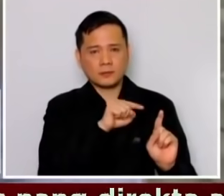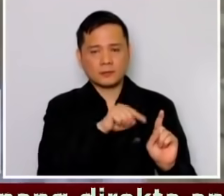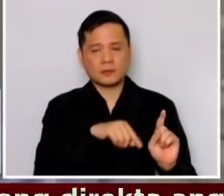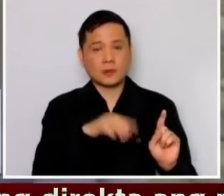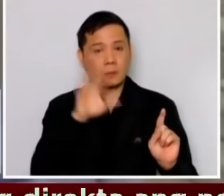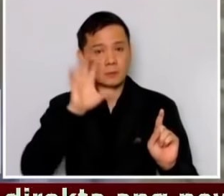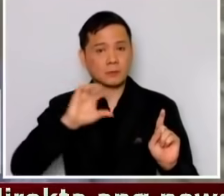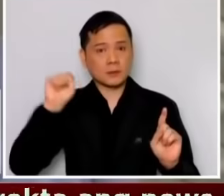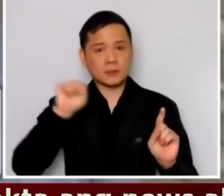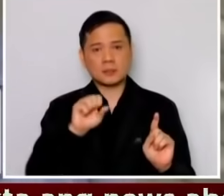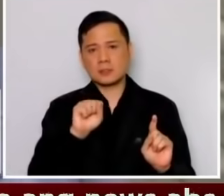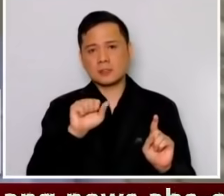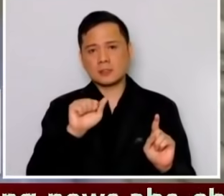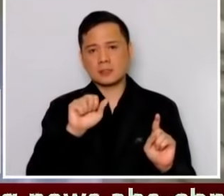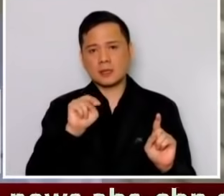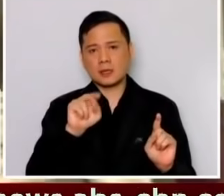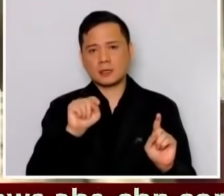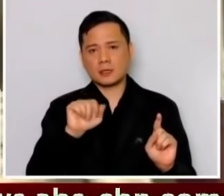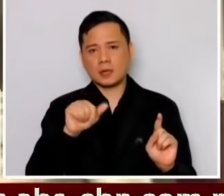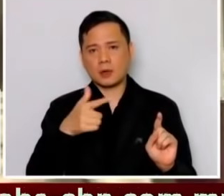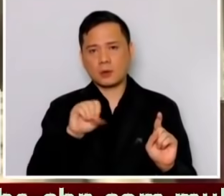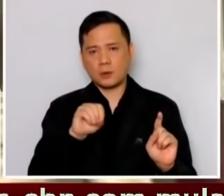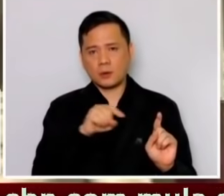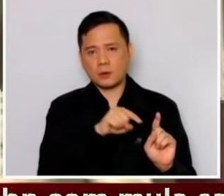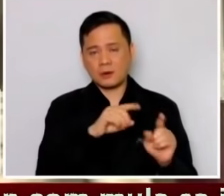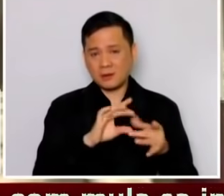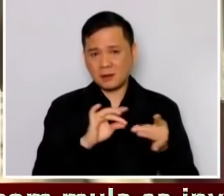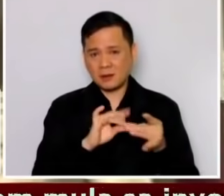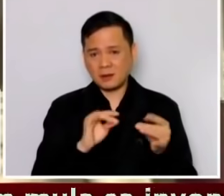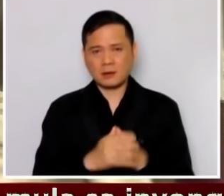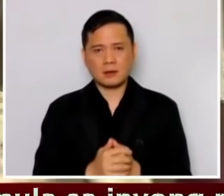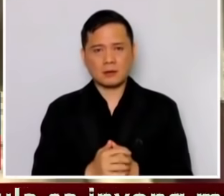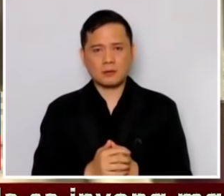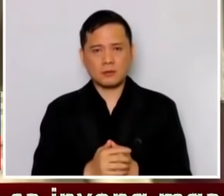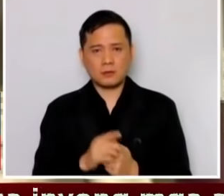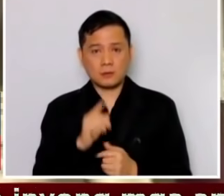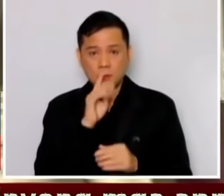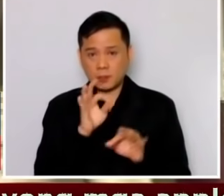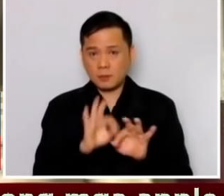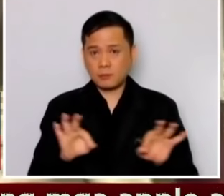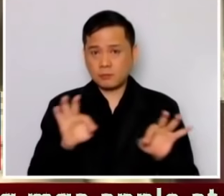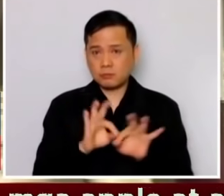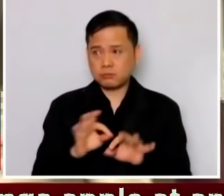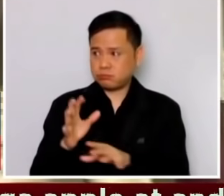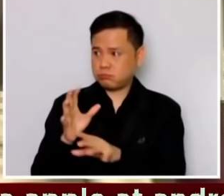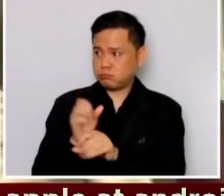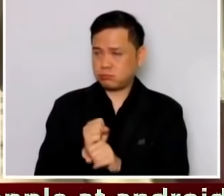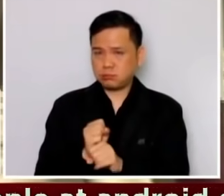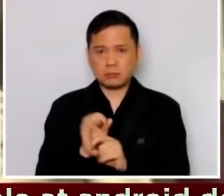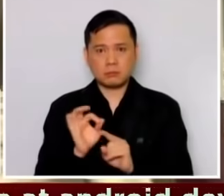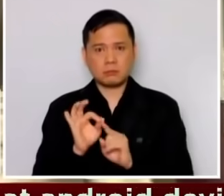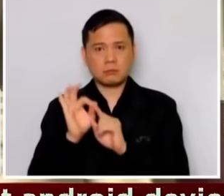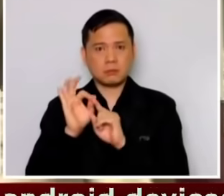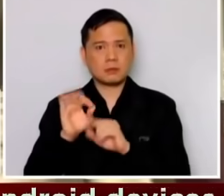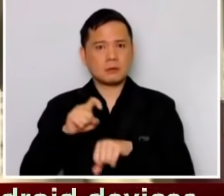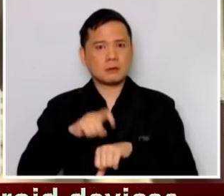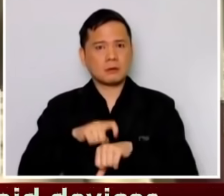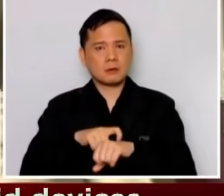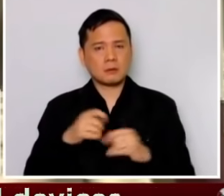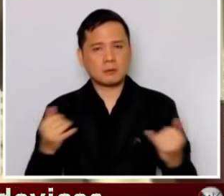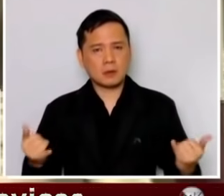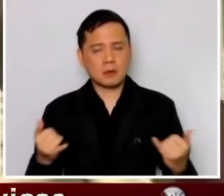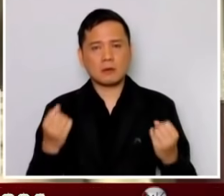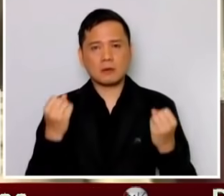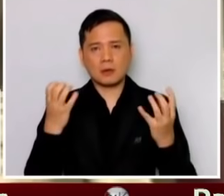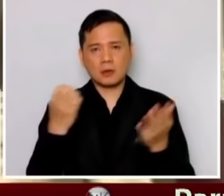na si Santiago Dasmariñas Jr. Napaka-importante po talaga ang dagdag sahod sa panahon na ito. Maraming gastusin sa bahay, maraming gastusin